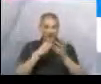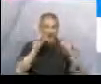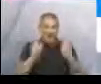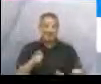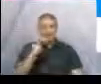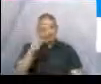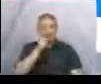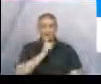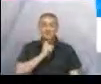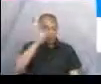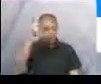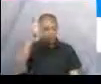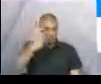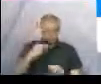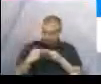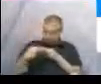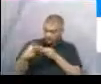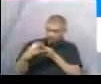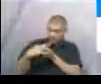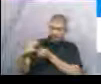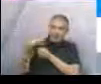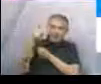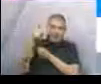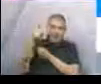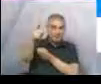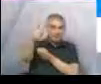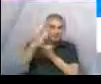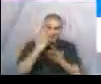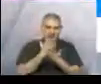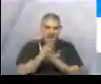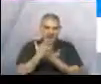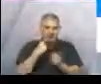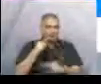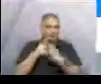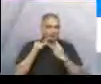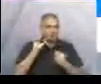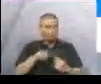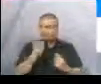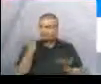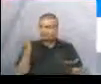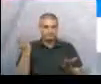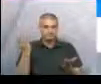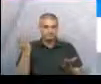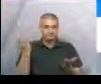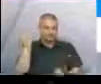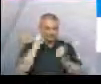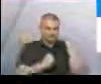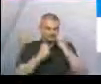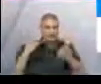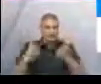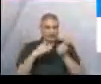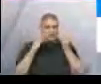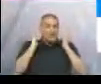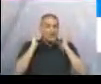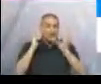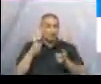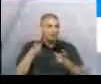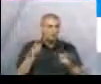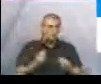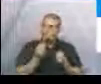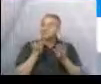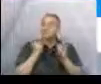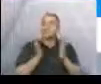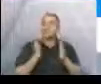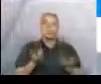סרין, זה שבמרחק של כמה מאות קילומטר מאיתנו כבר כמה שנים מתבצע רצח עם מזוויע זה דבר